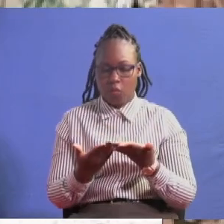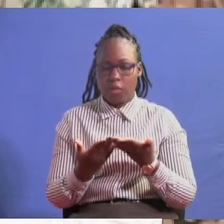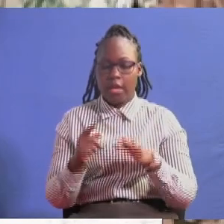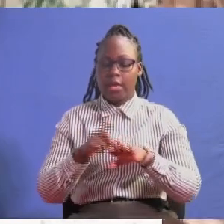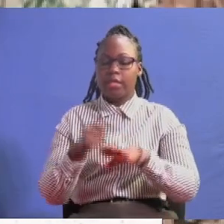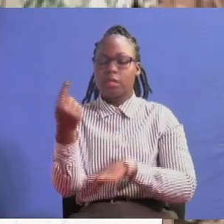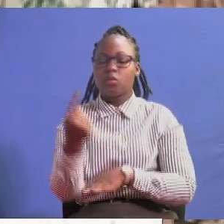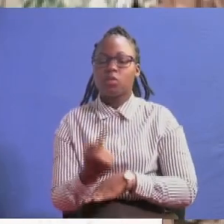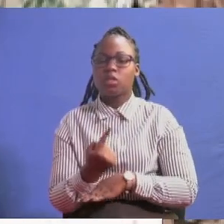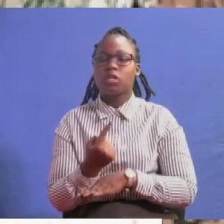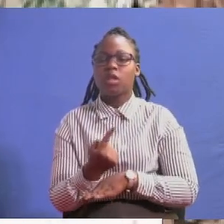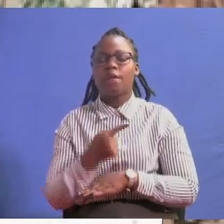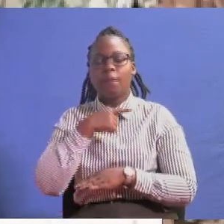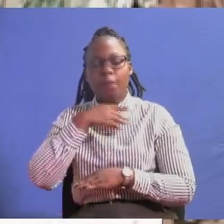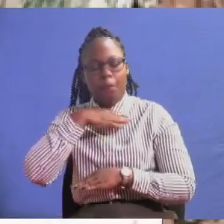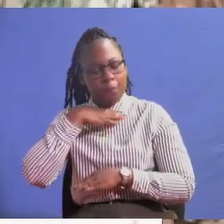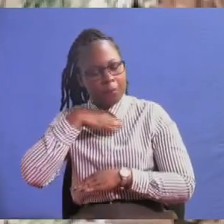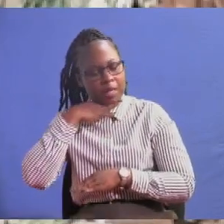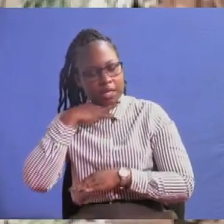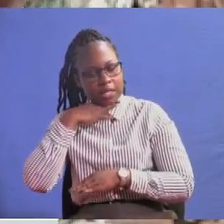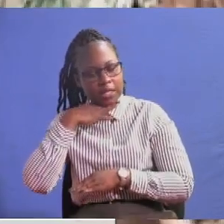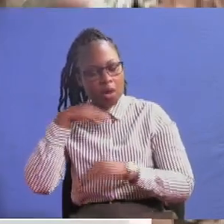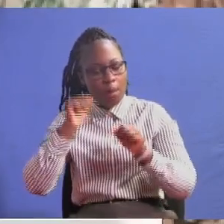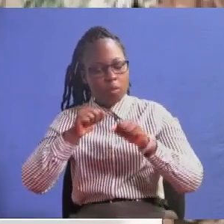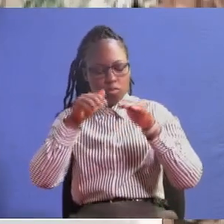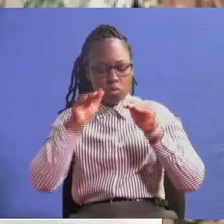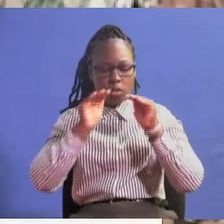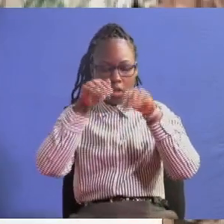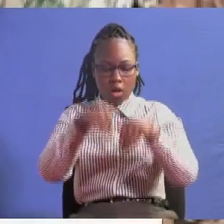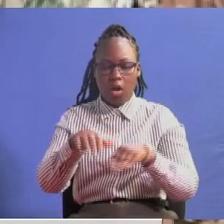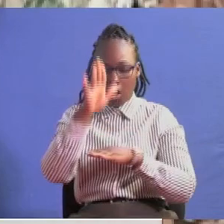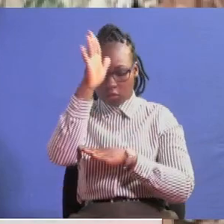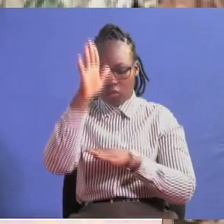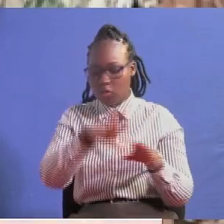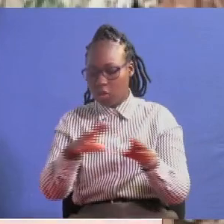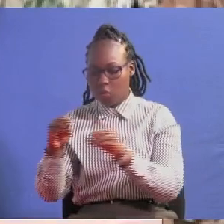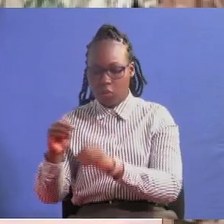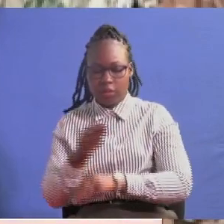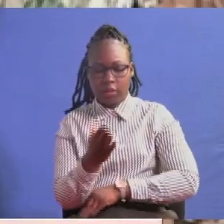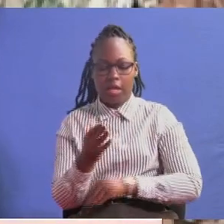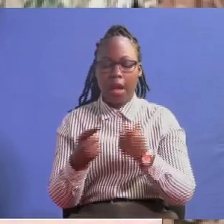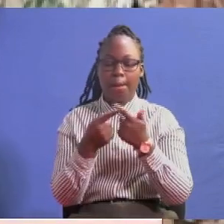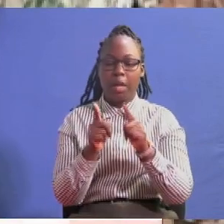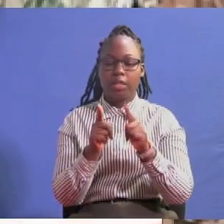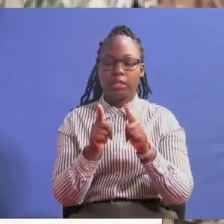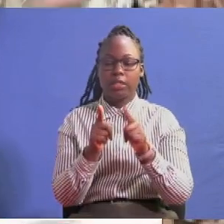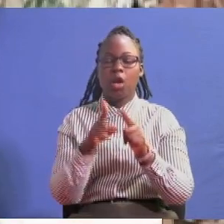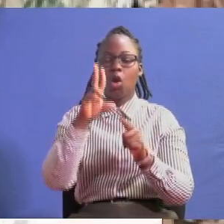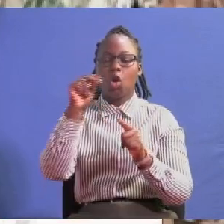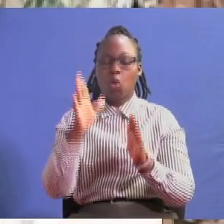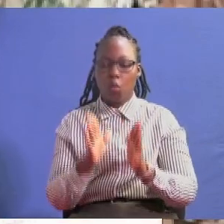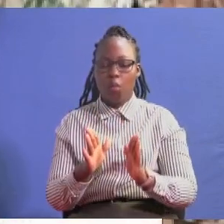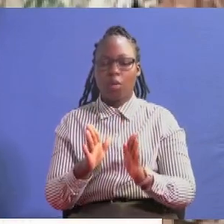akija akiwa maiti tutasi Mungu akituweka huko na wale watakuweko. Lakini hakuna mtu